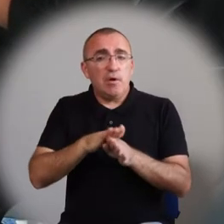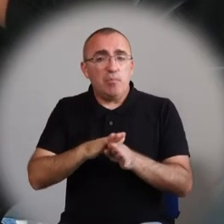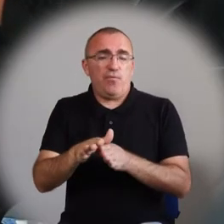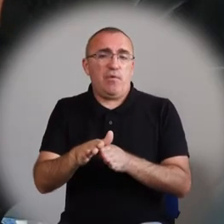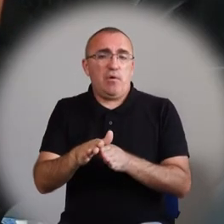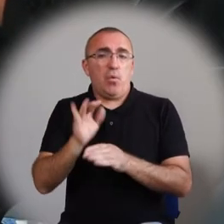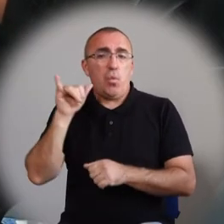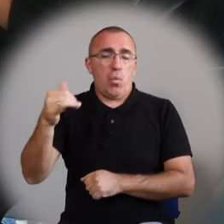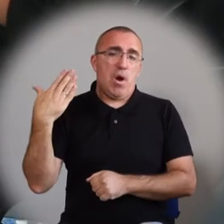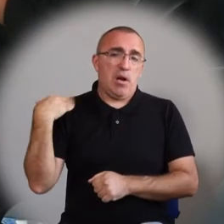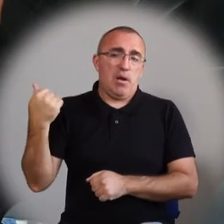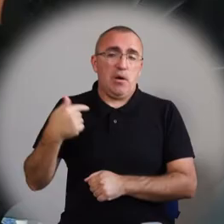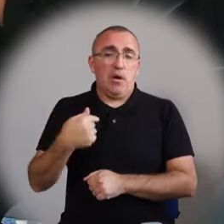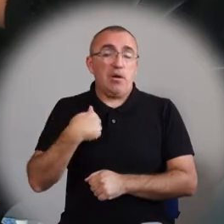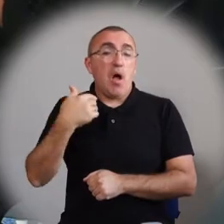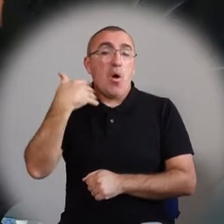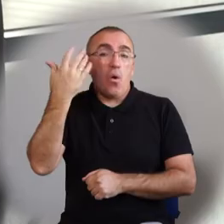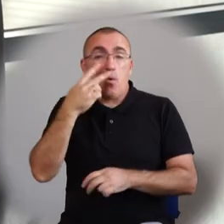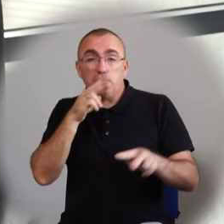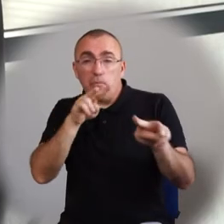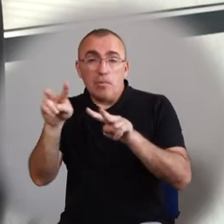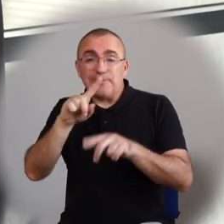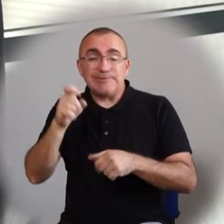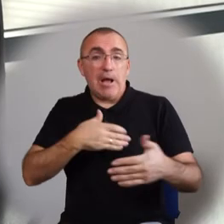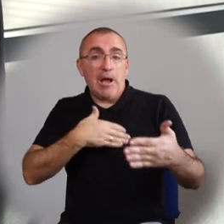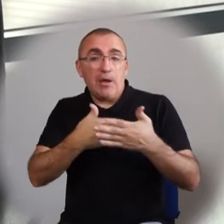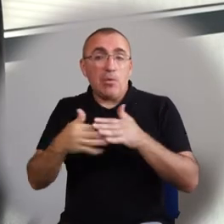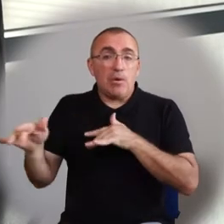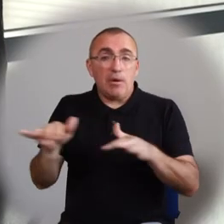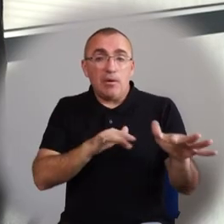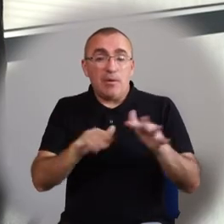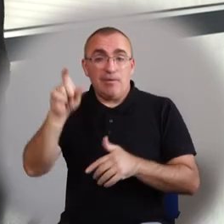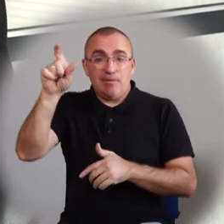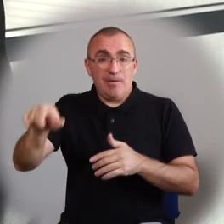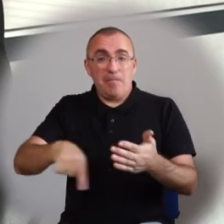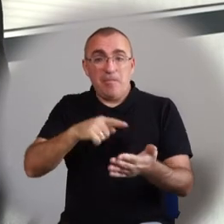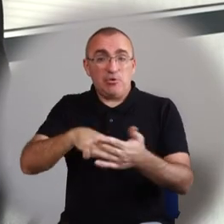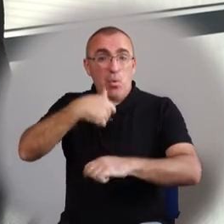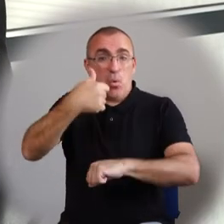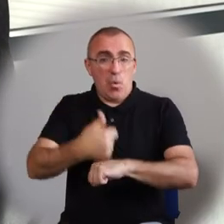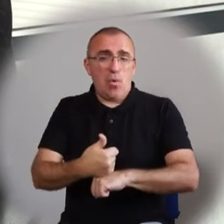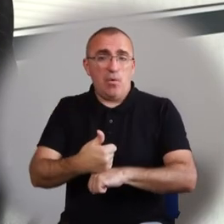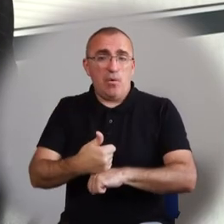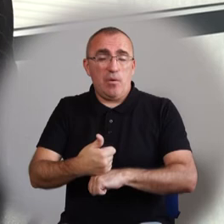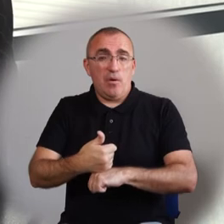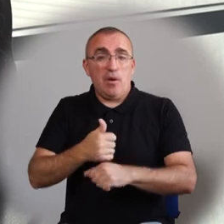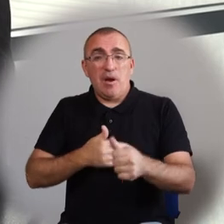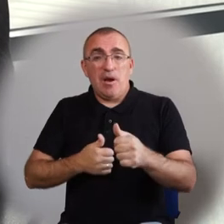що відбувається от саме в Олександрії. Я, коли спостерігаю за активною діяльністю чинного міського